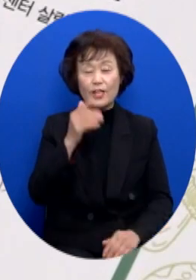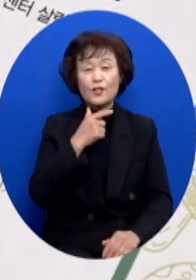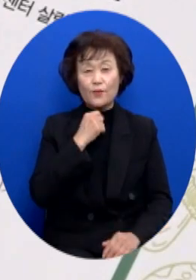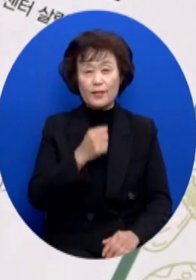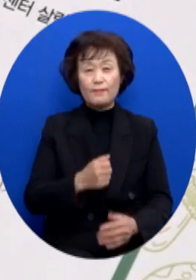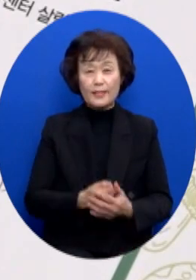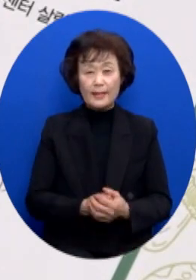있니다